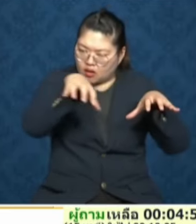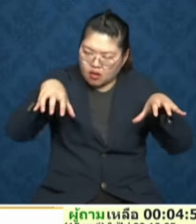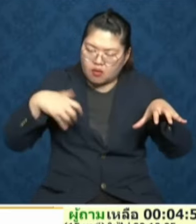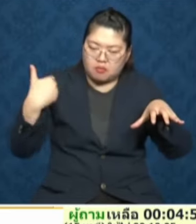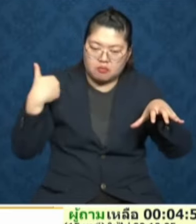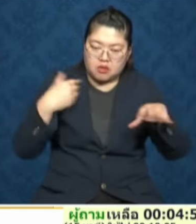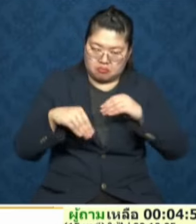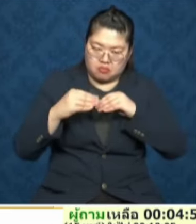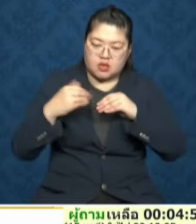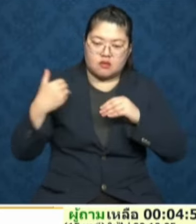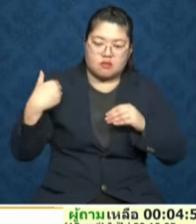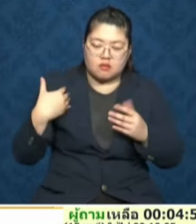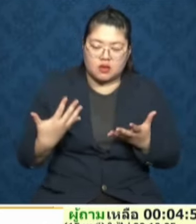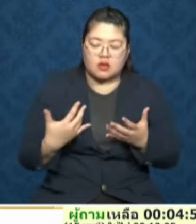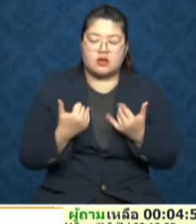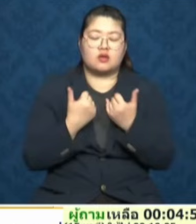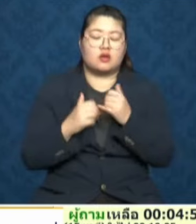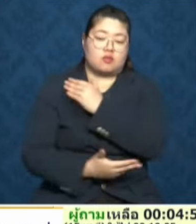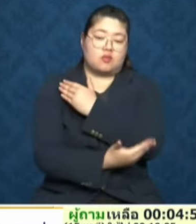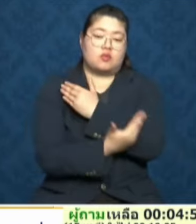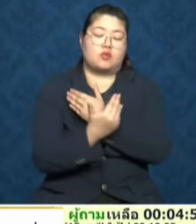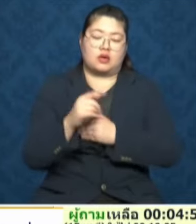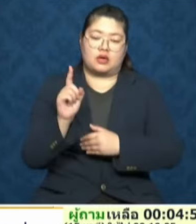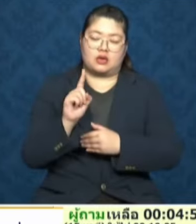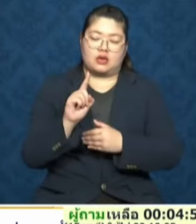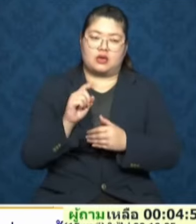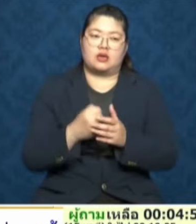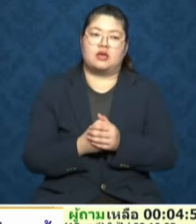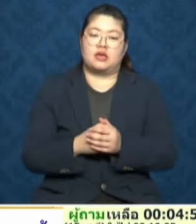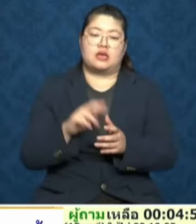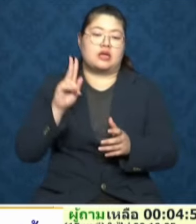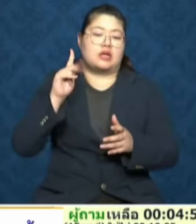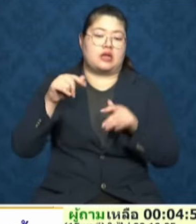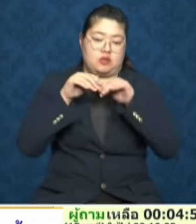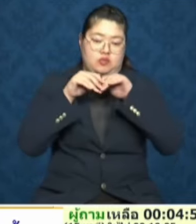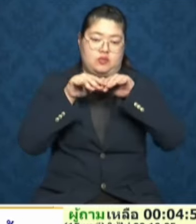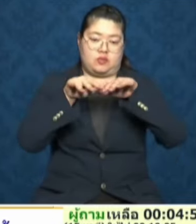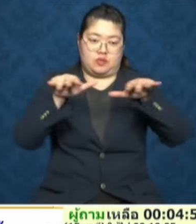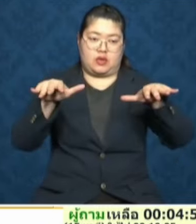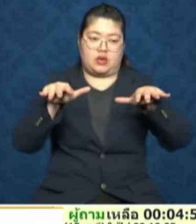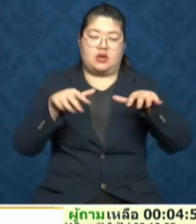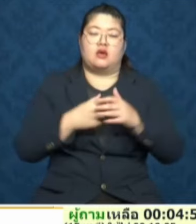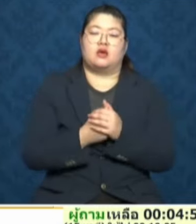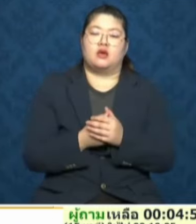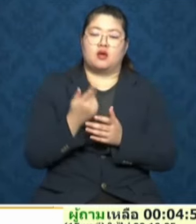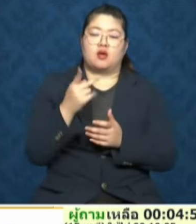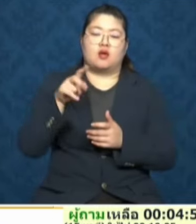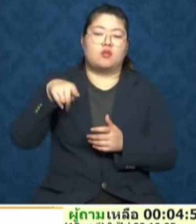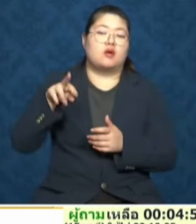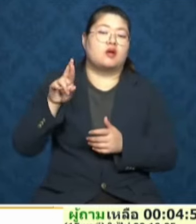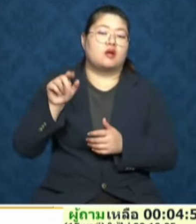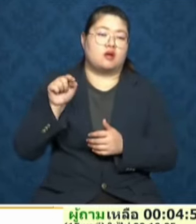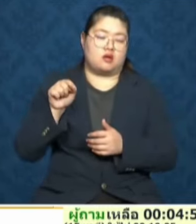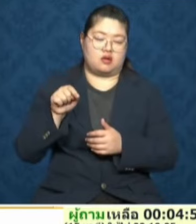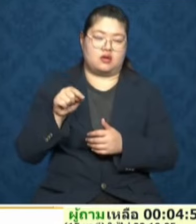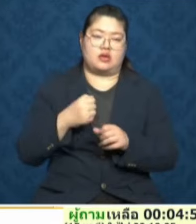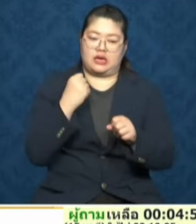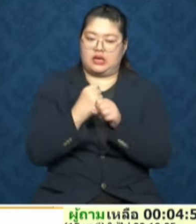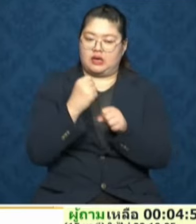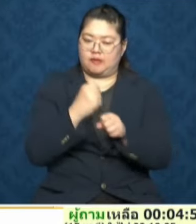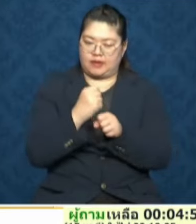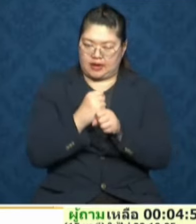เราจะมโอกาสในการขยาย ,การบอกและมทขพร.อง can attract